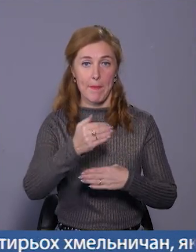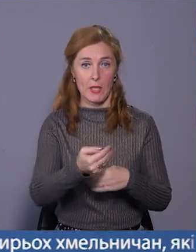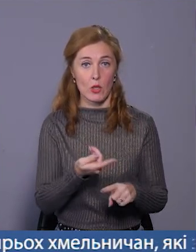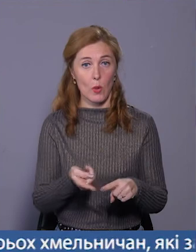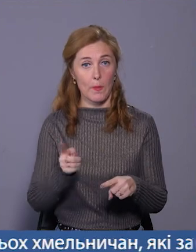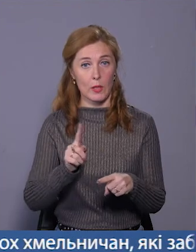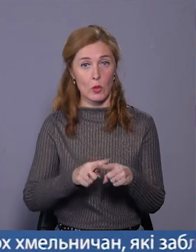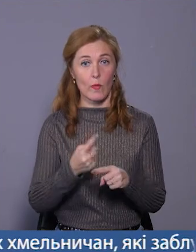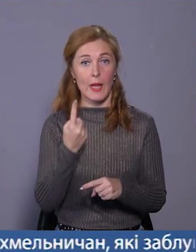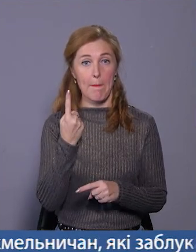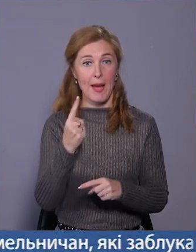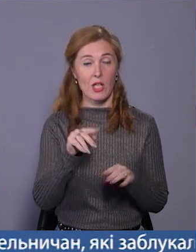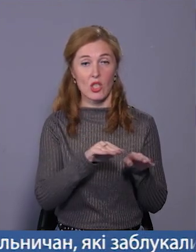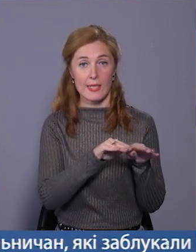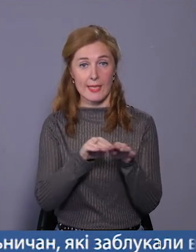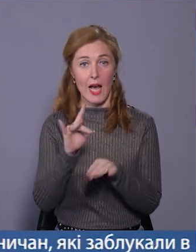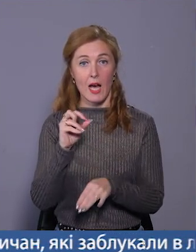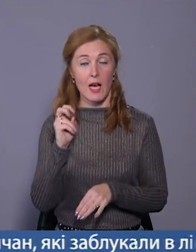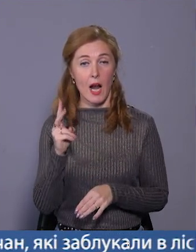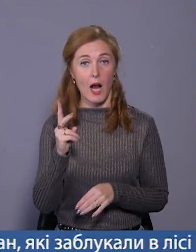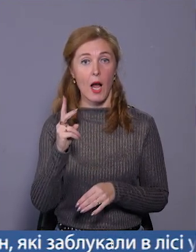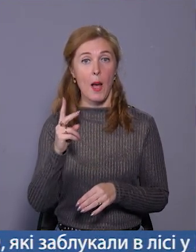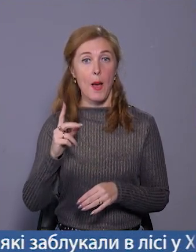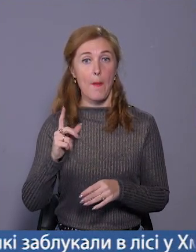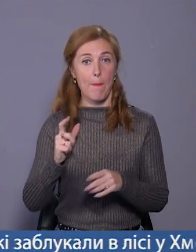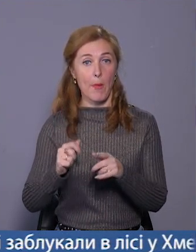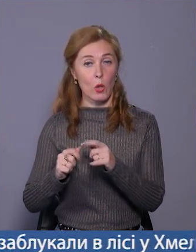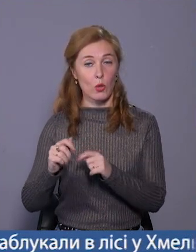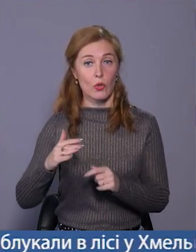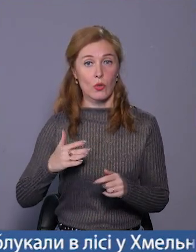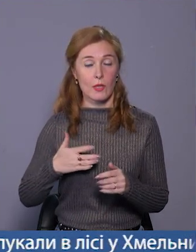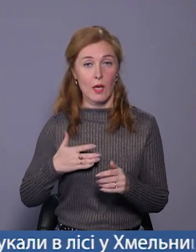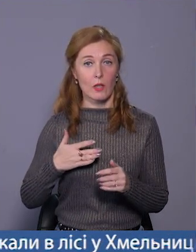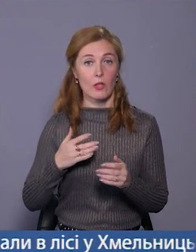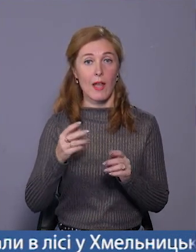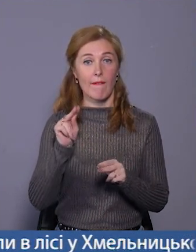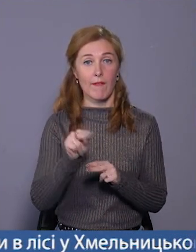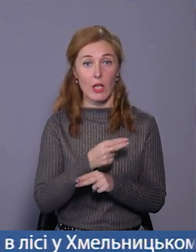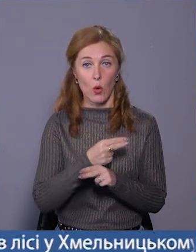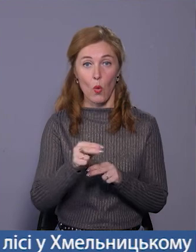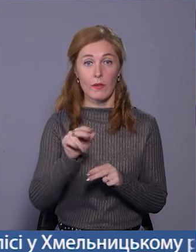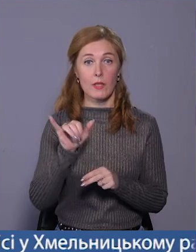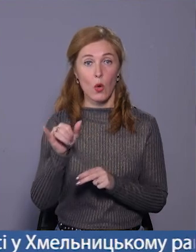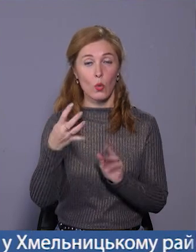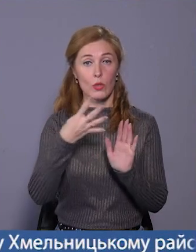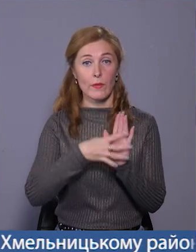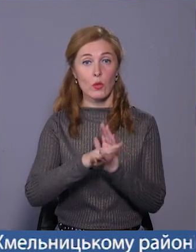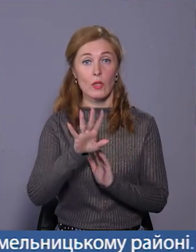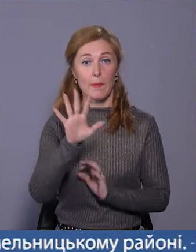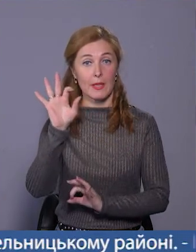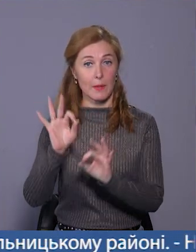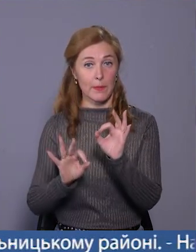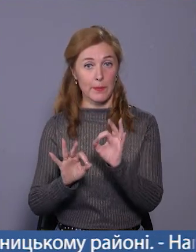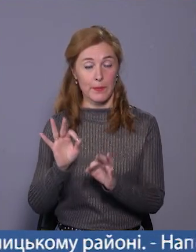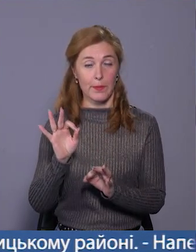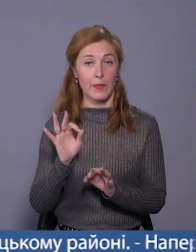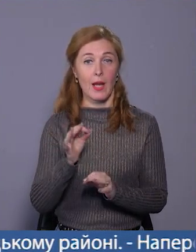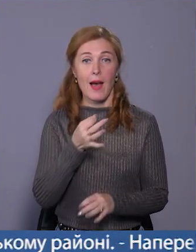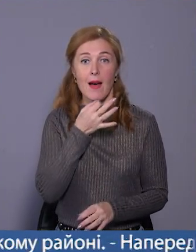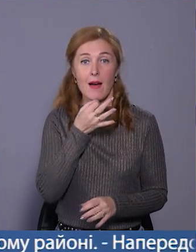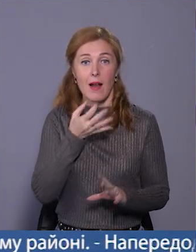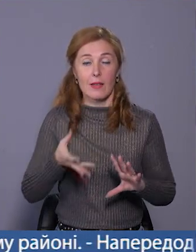на першій стадії рак молочної залози виліковується у 95% пацієнток. Відтак важлива рання